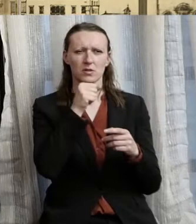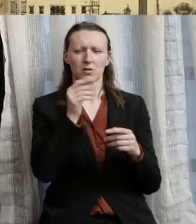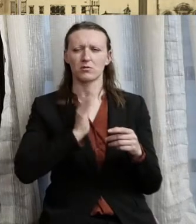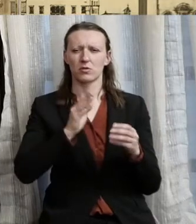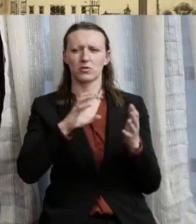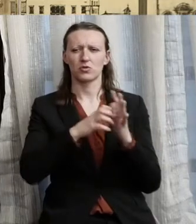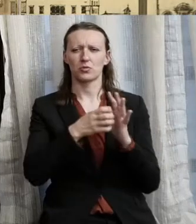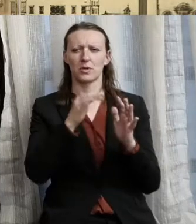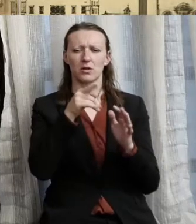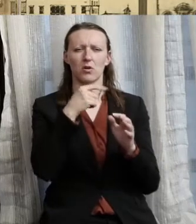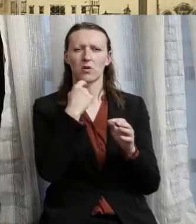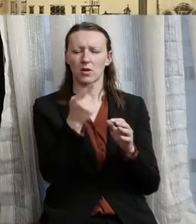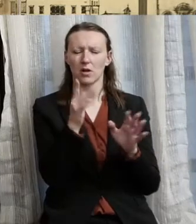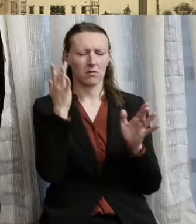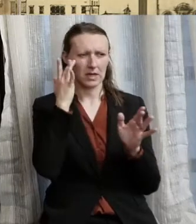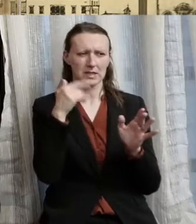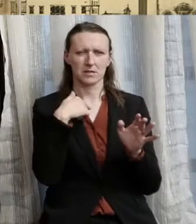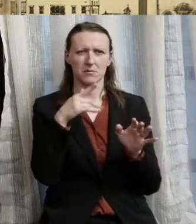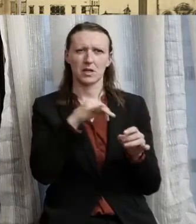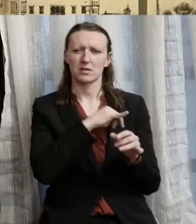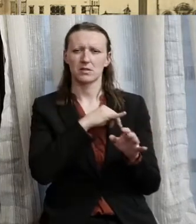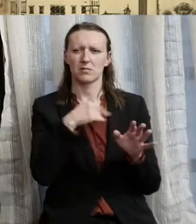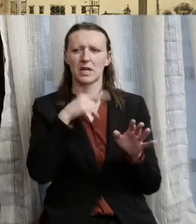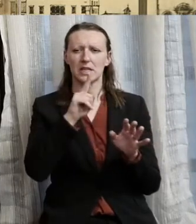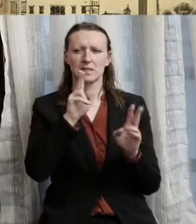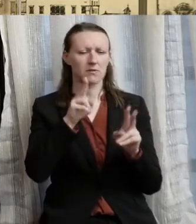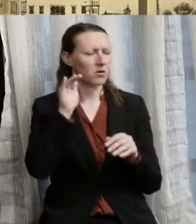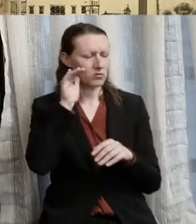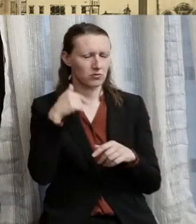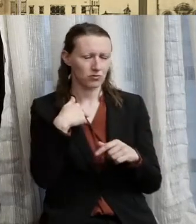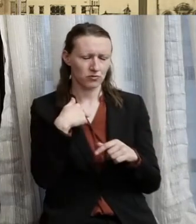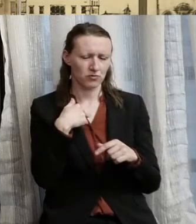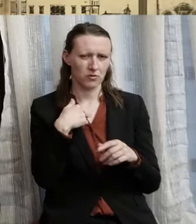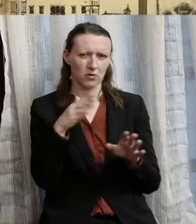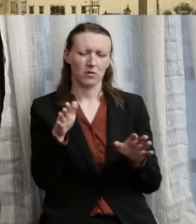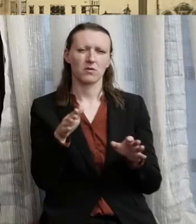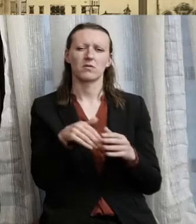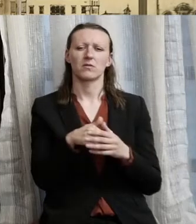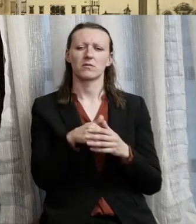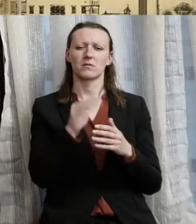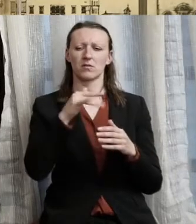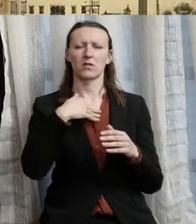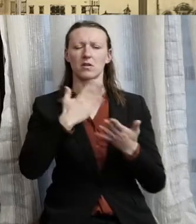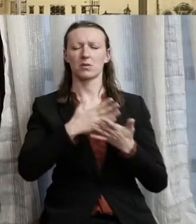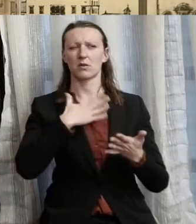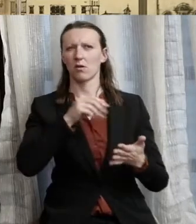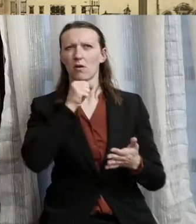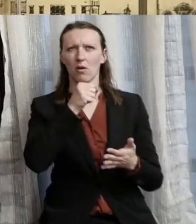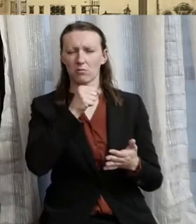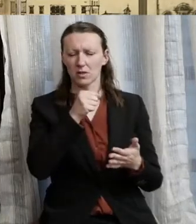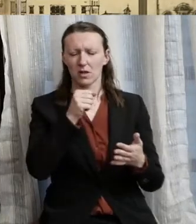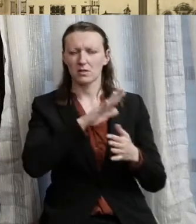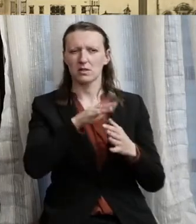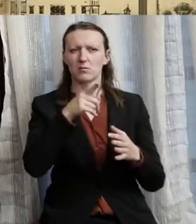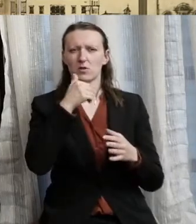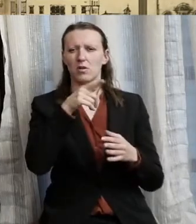gospodina župana da je to rekao, ne znam, zanima me ako je to rekao, ja to nisam zaista čuo. Tako da ne bih komentirao što se tiče